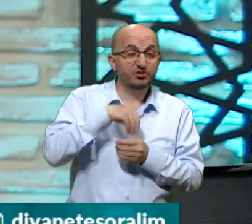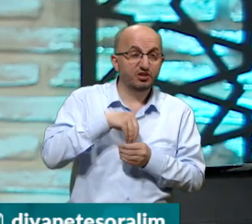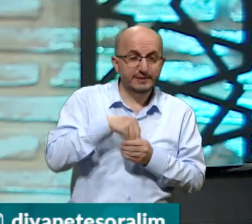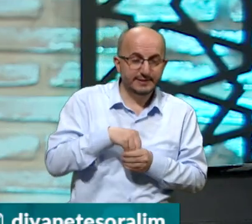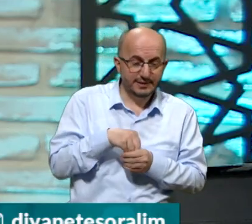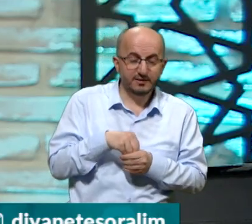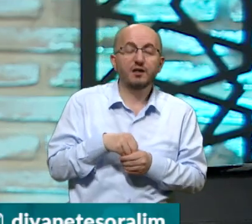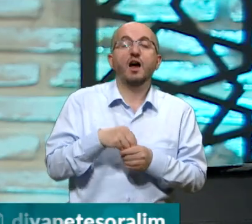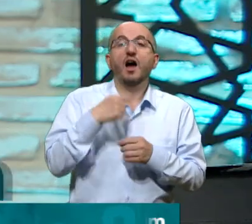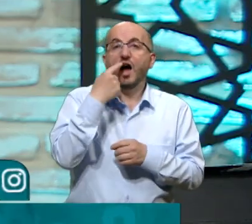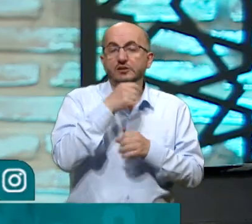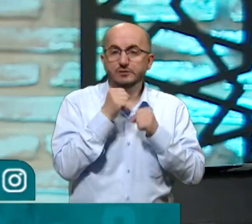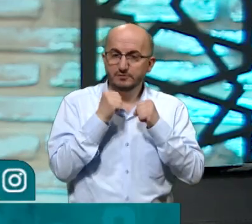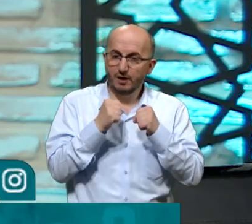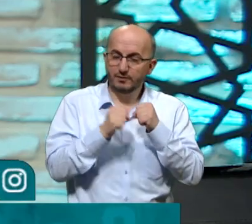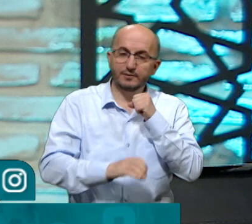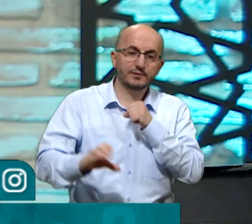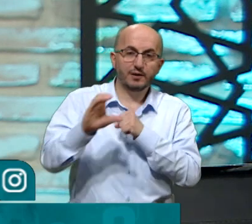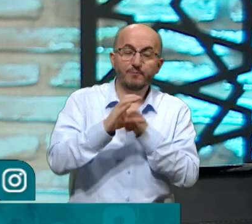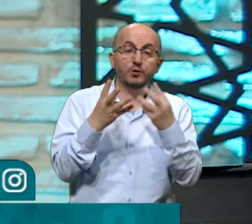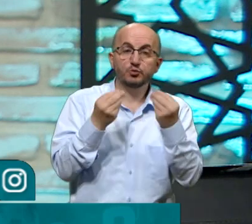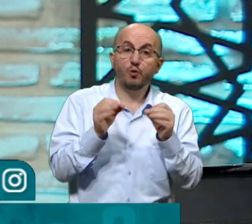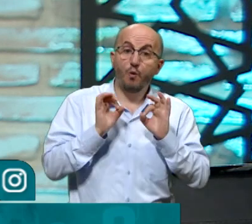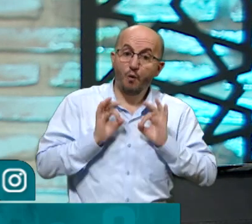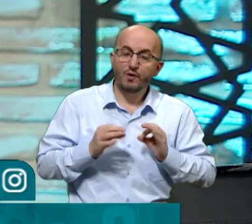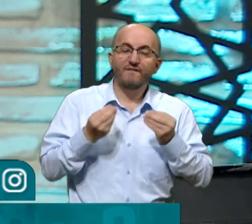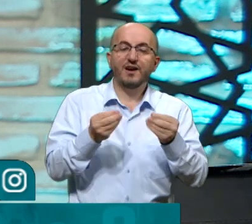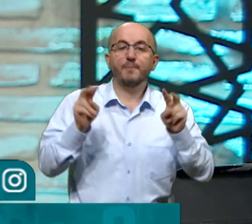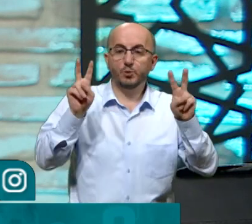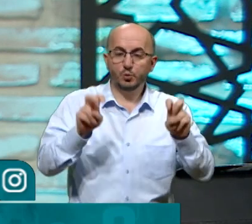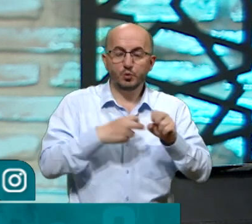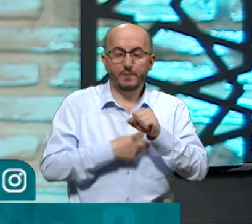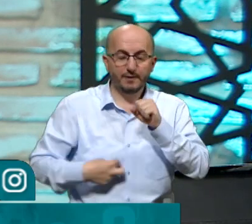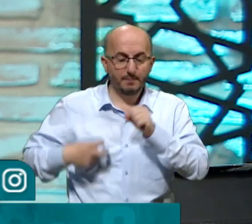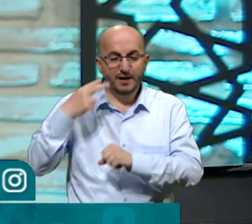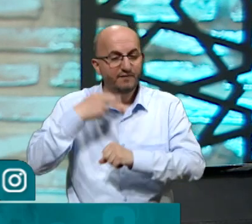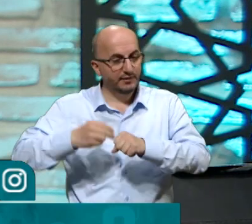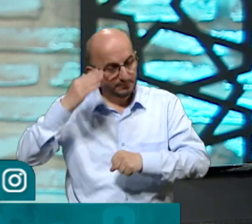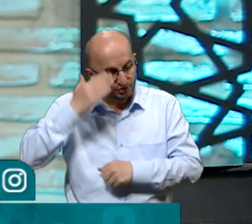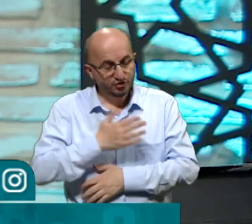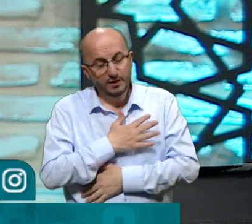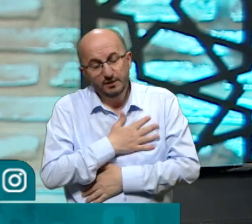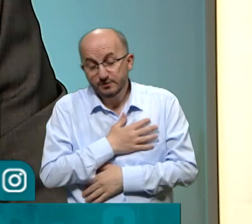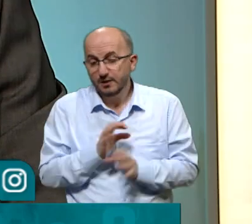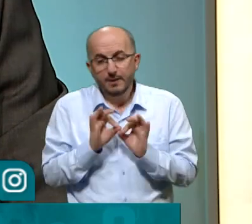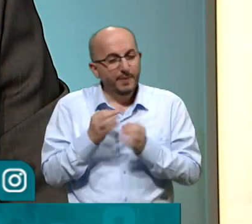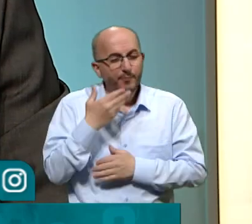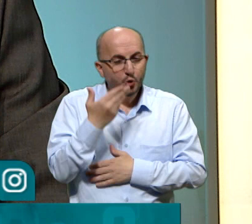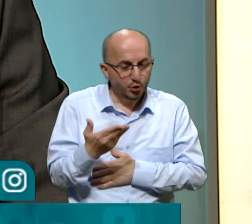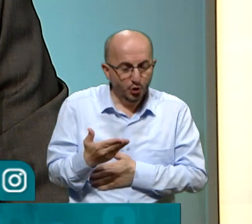içerisindedir Ağız Sağlığı İslam'da çok önem verilen bir husustur peygamber aleyhissalâtu vesselâm efendimiz ne